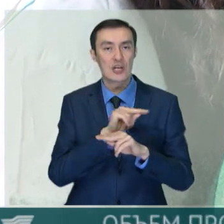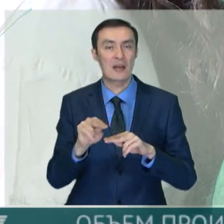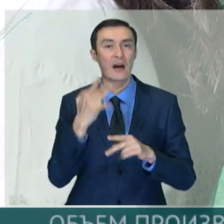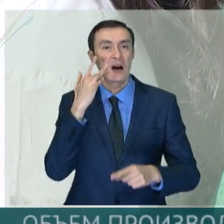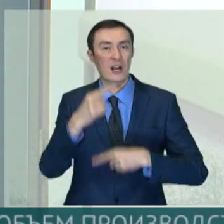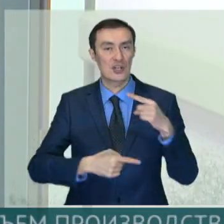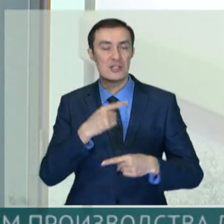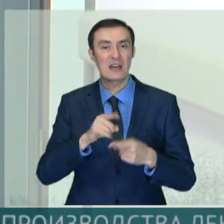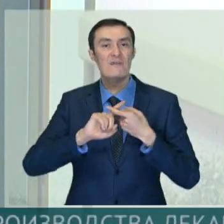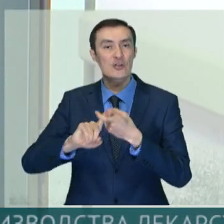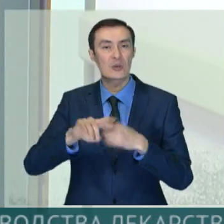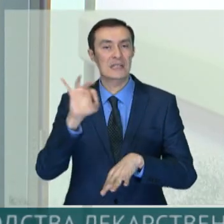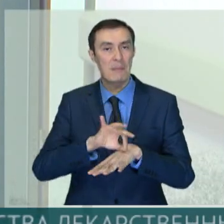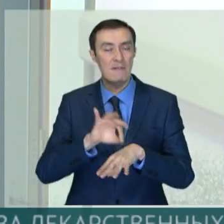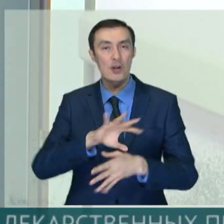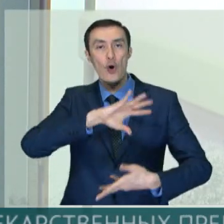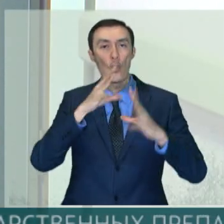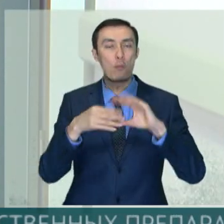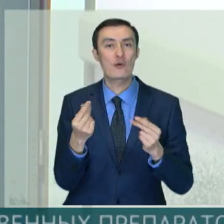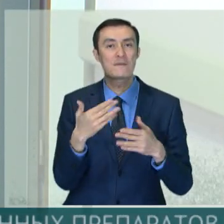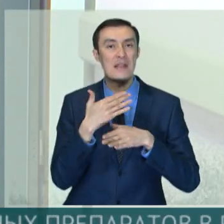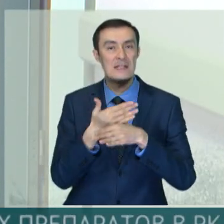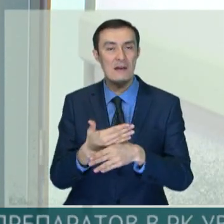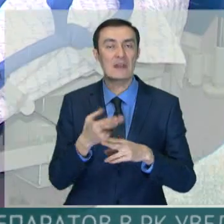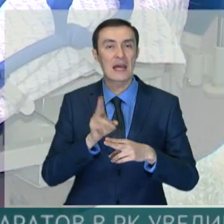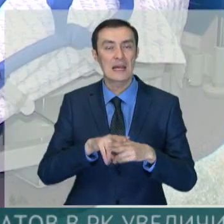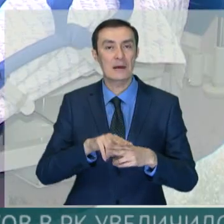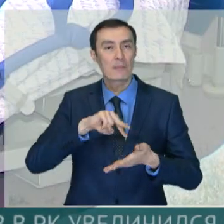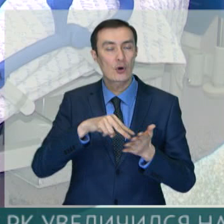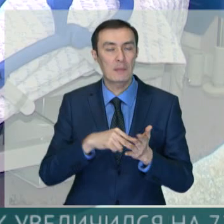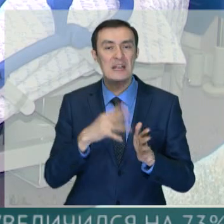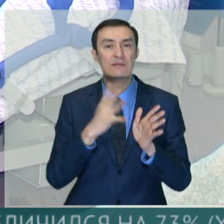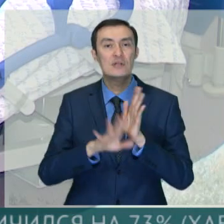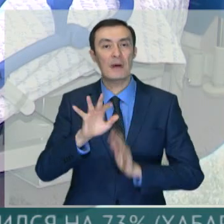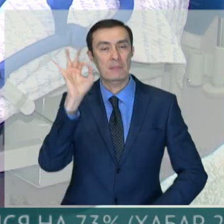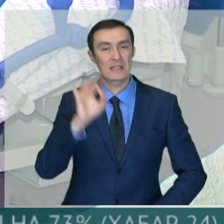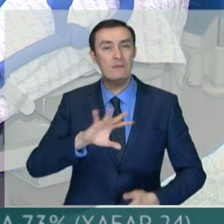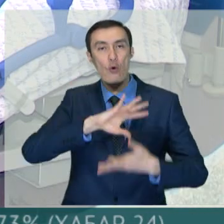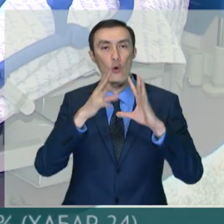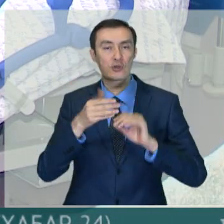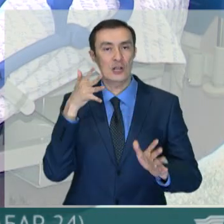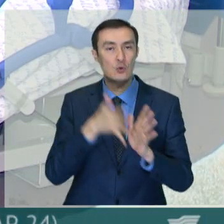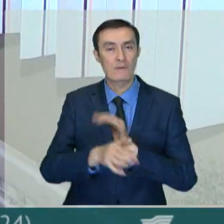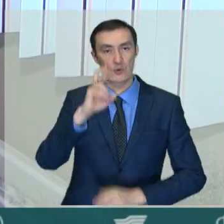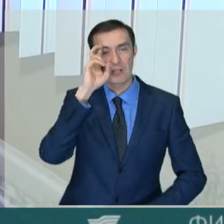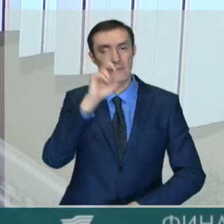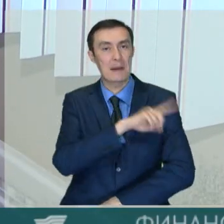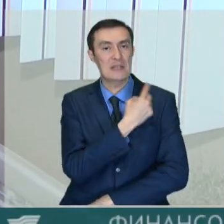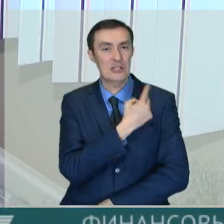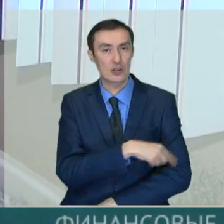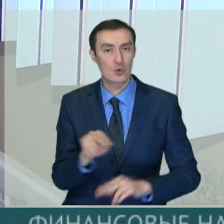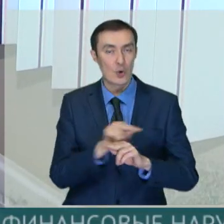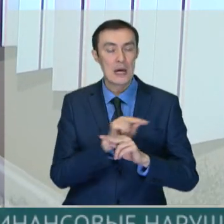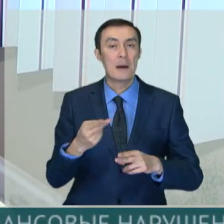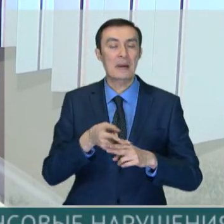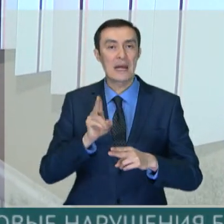инфекционных заболеваний. Объемы финансирования на эти цели составляют 95% всех расходов государства на медицину.